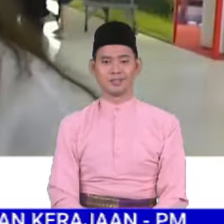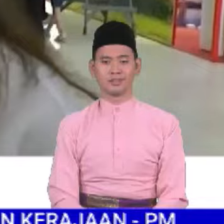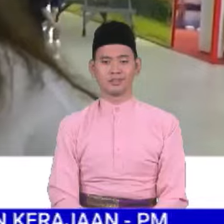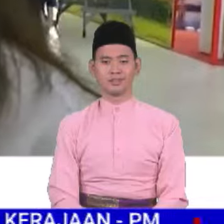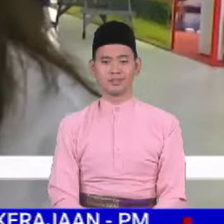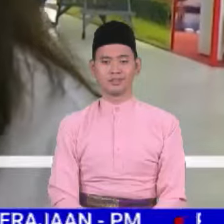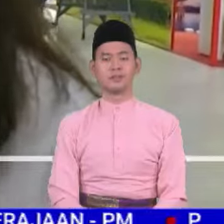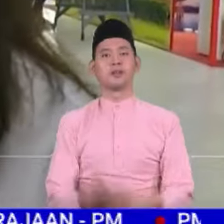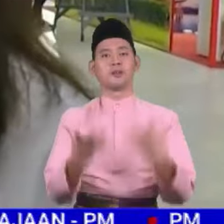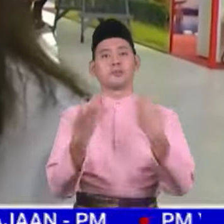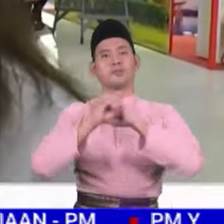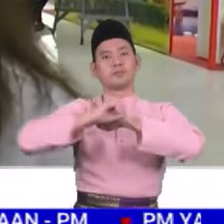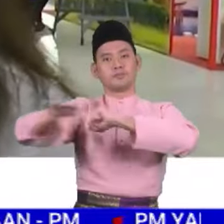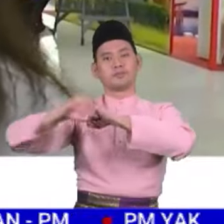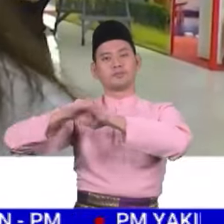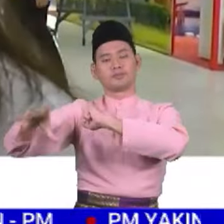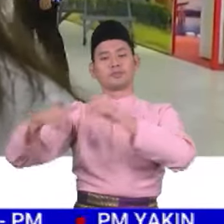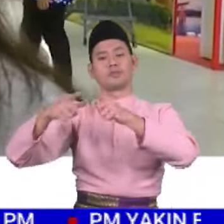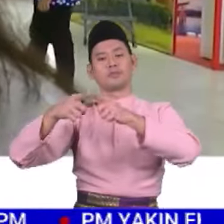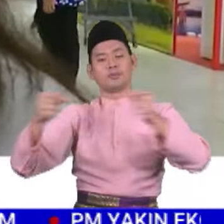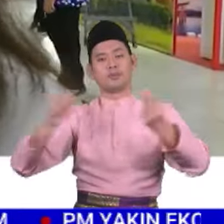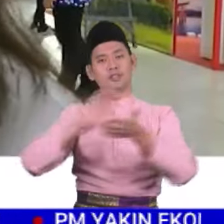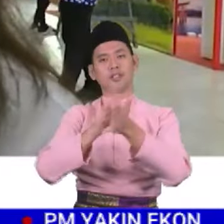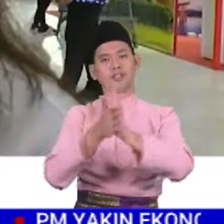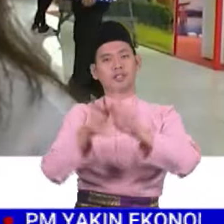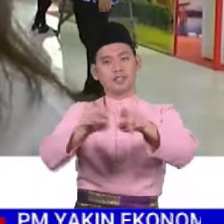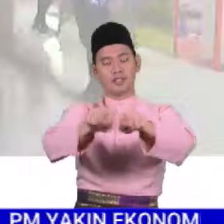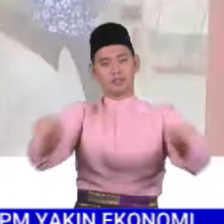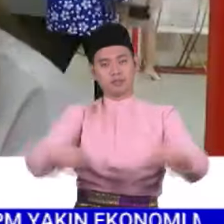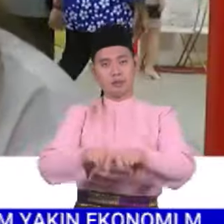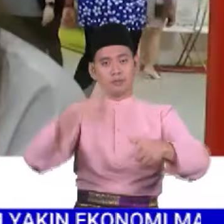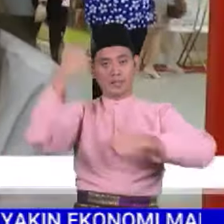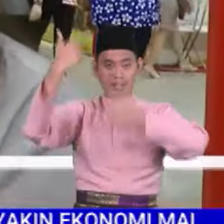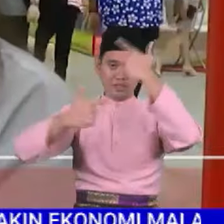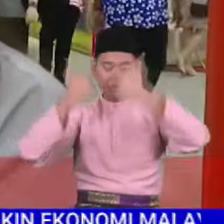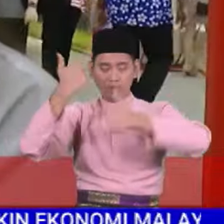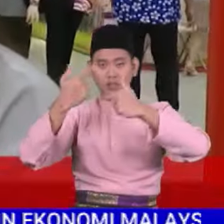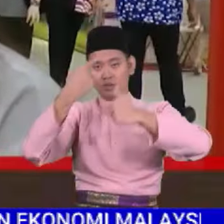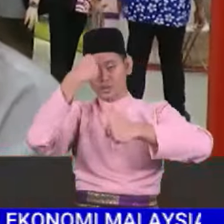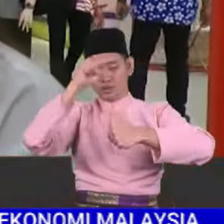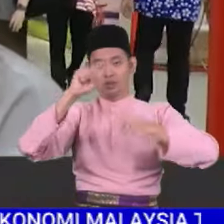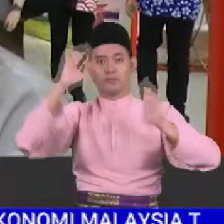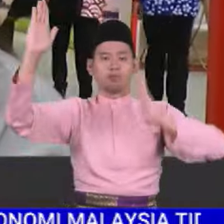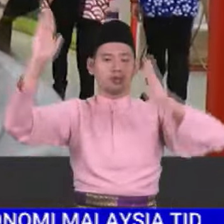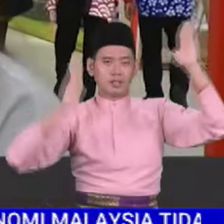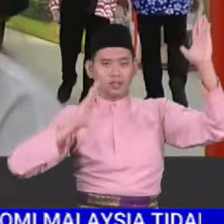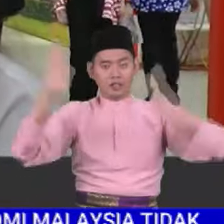We want to promote Japan as a travel destination to Malaysians. Japan welcome